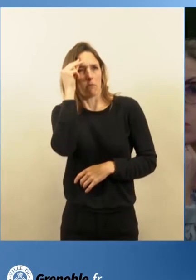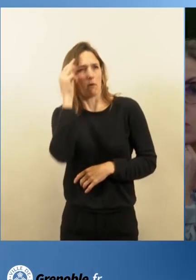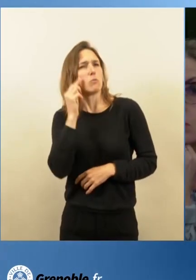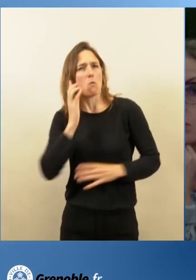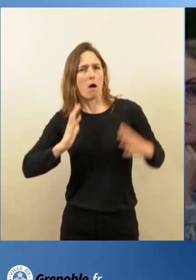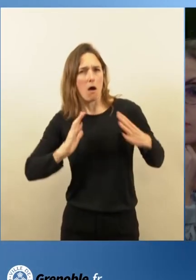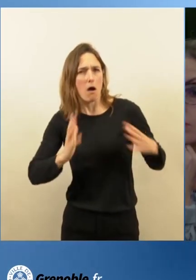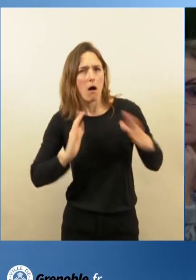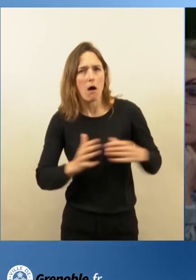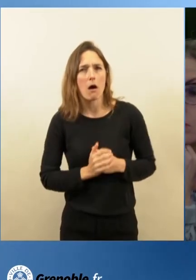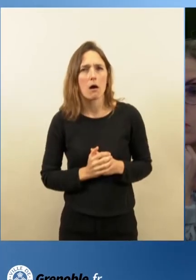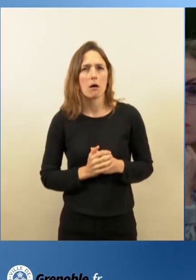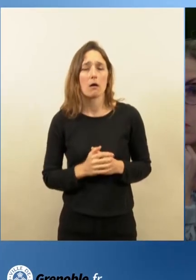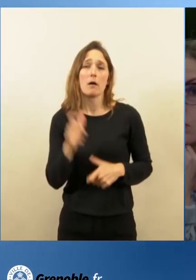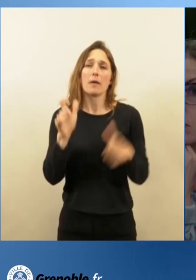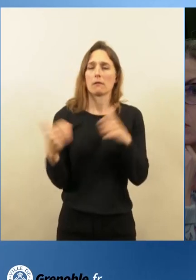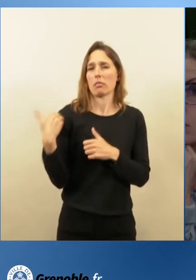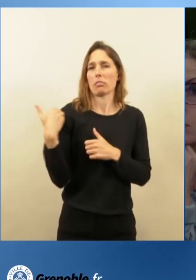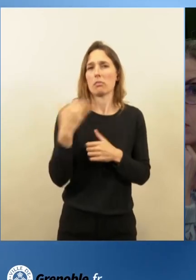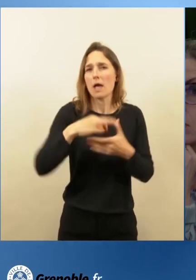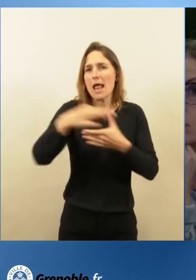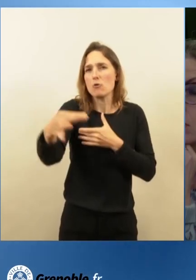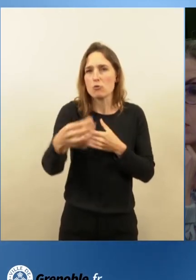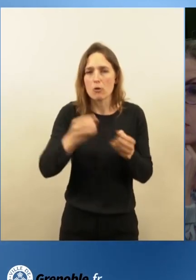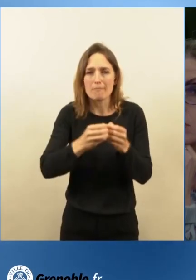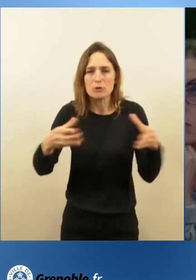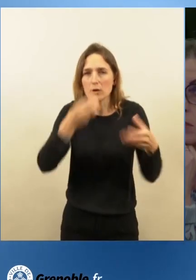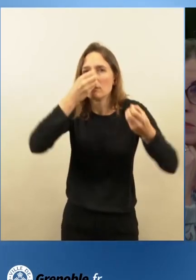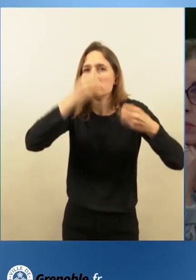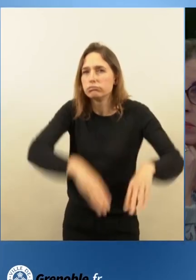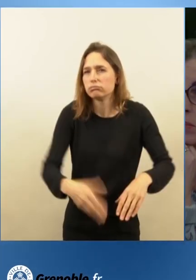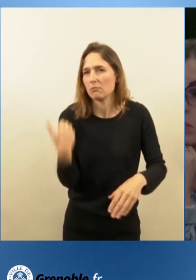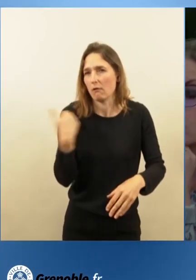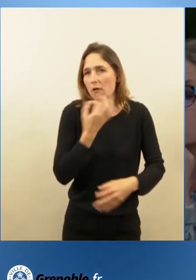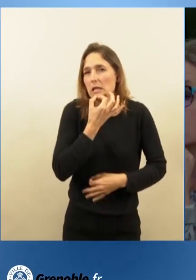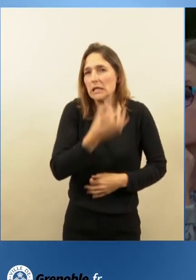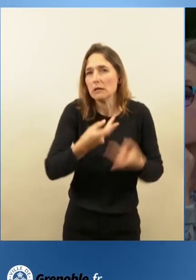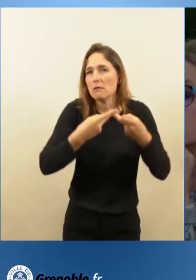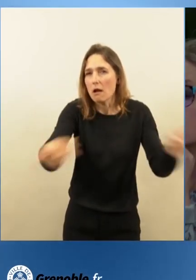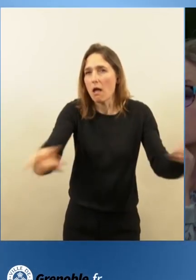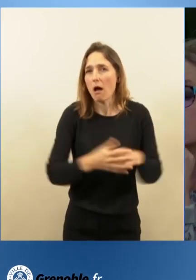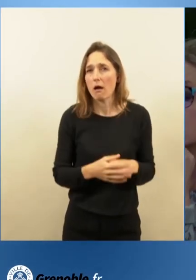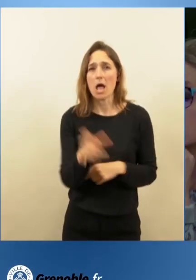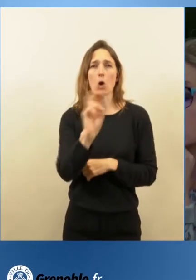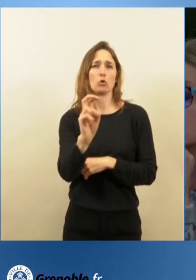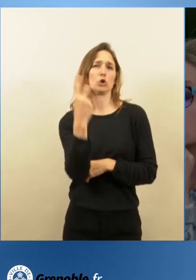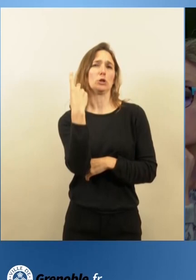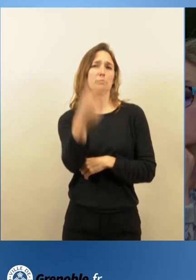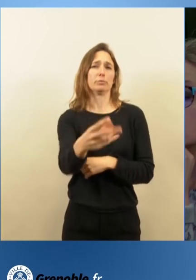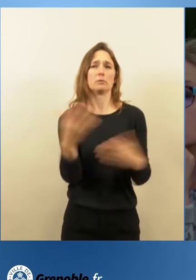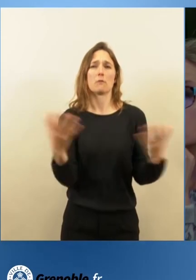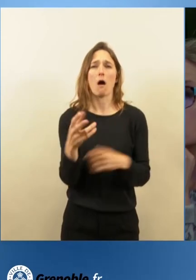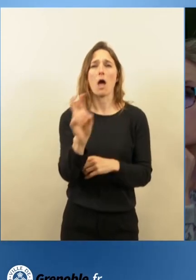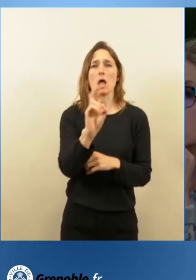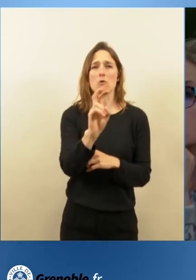des élus qui viennent de quitter la majorité monsieur Christo l'ont dit tout à l'heure l'ont déclaré votre écologie est une écologie